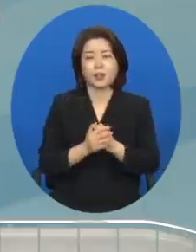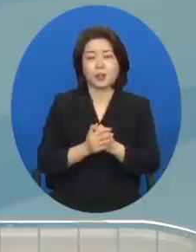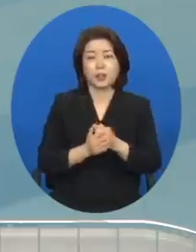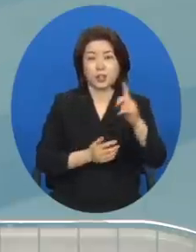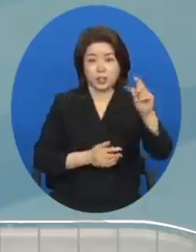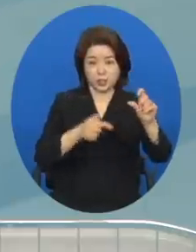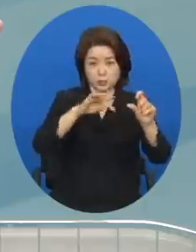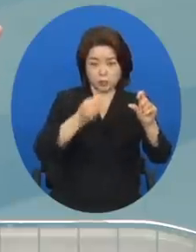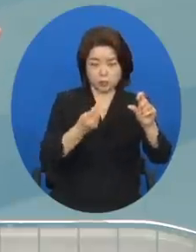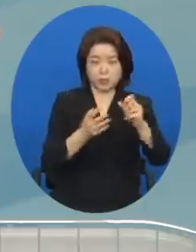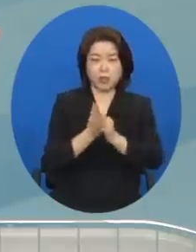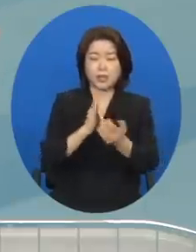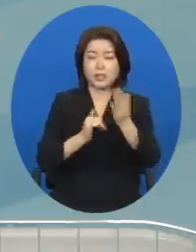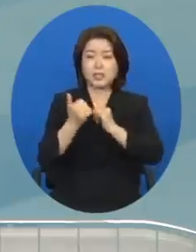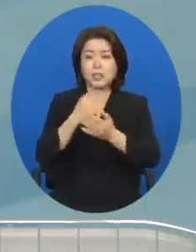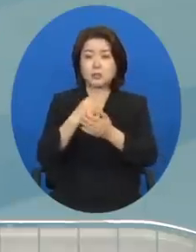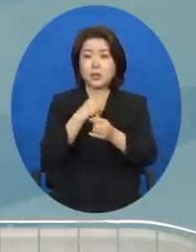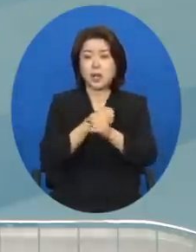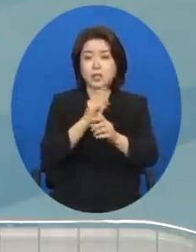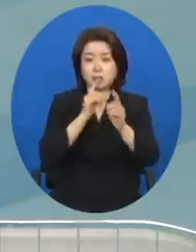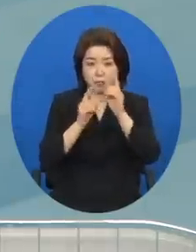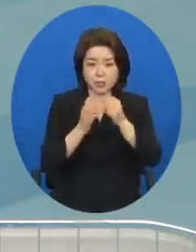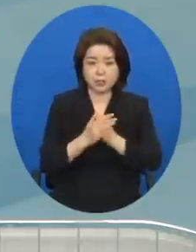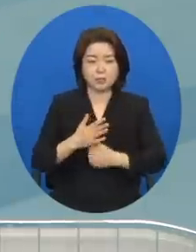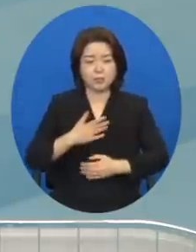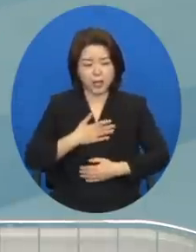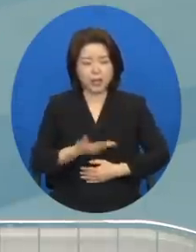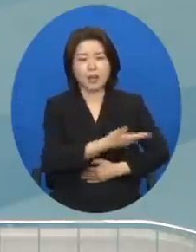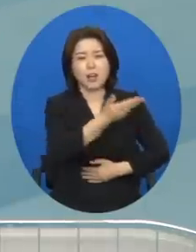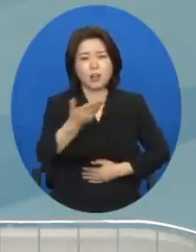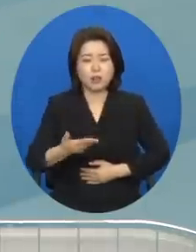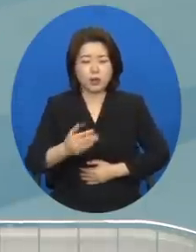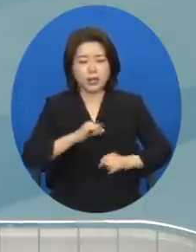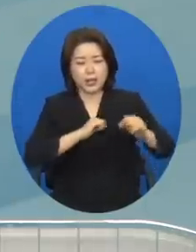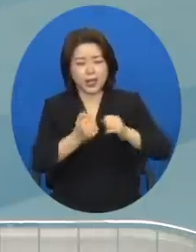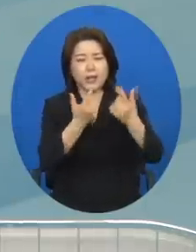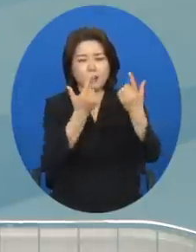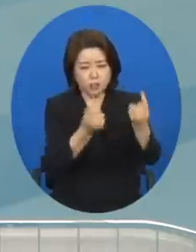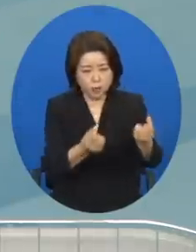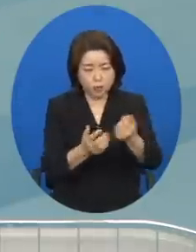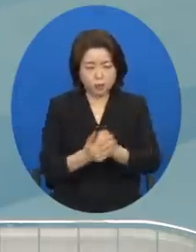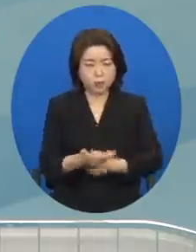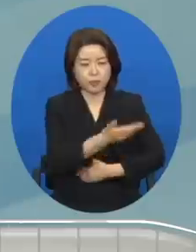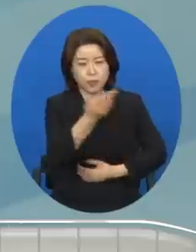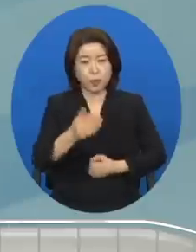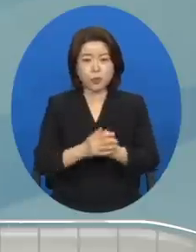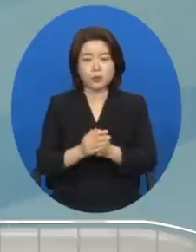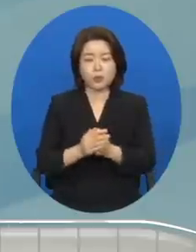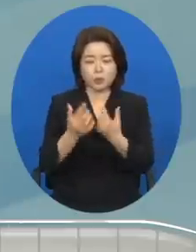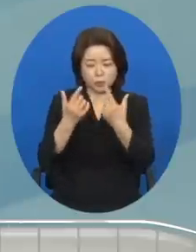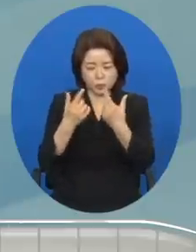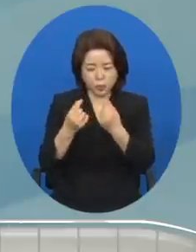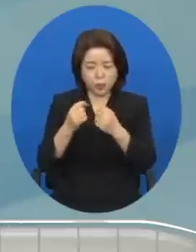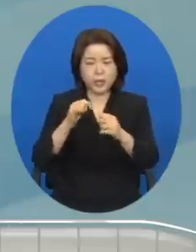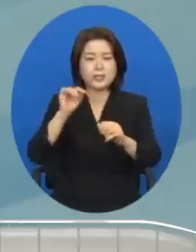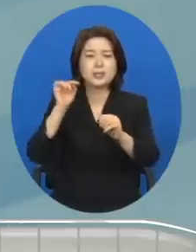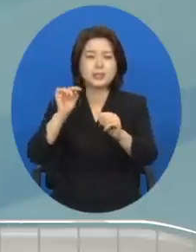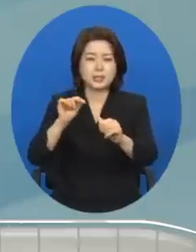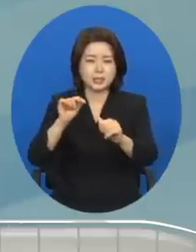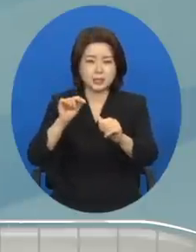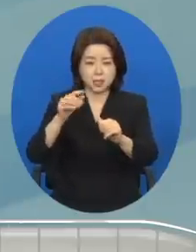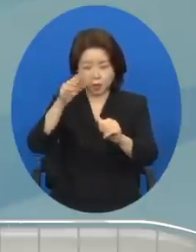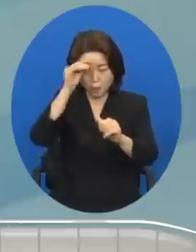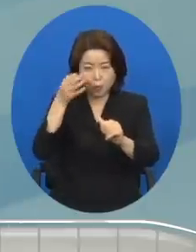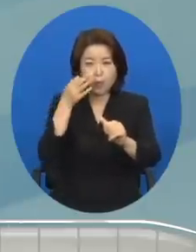15절에 예수님께서 하신 말씀, 내가 너에게 한 것과 같이 너희도 이렇게 하라고 내가 본을